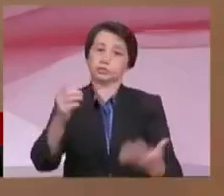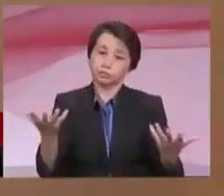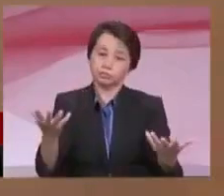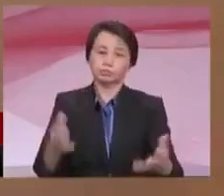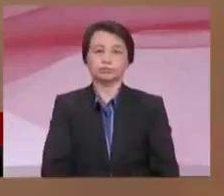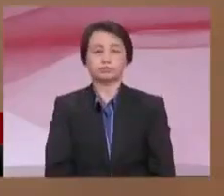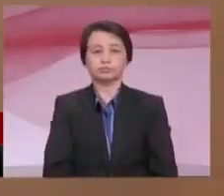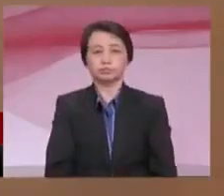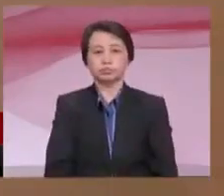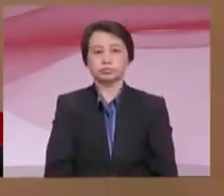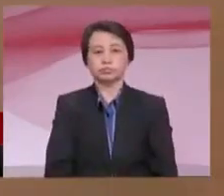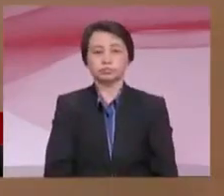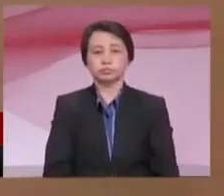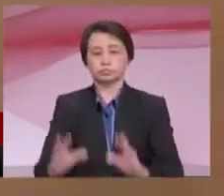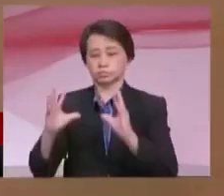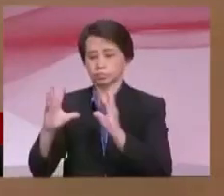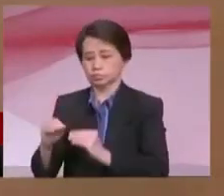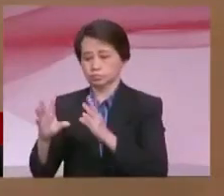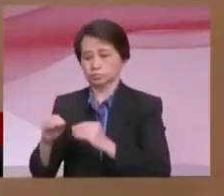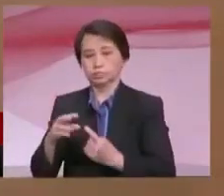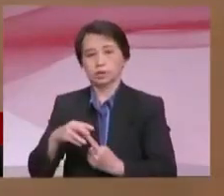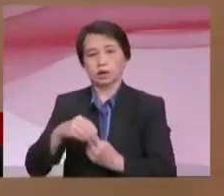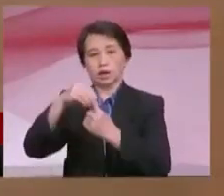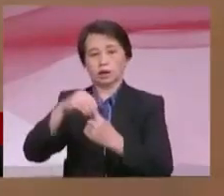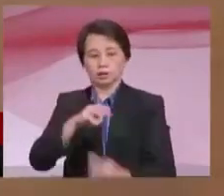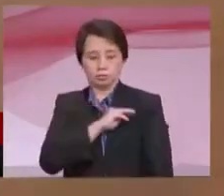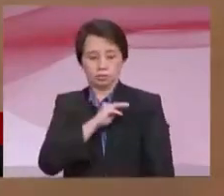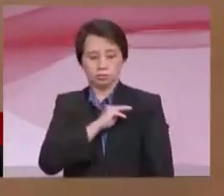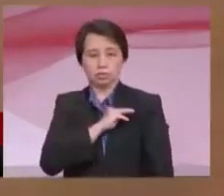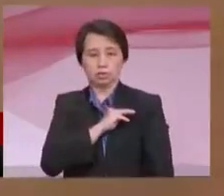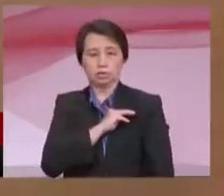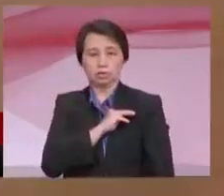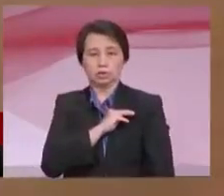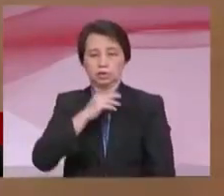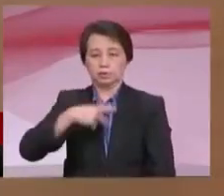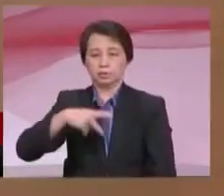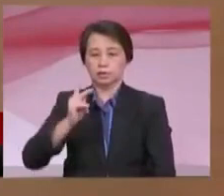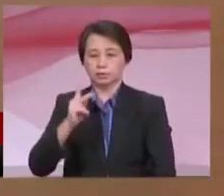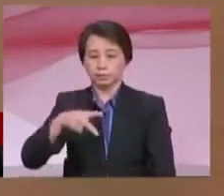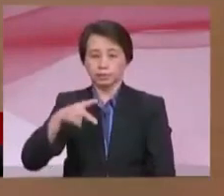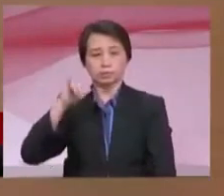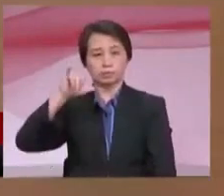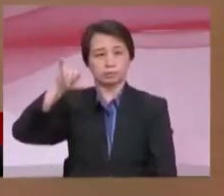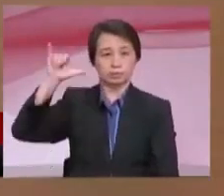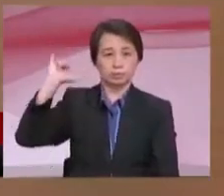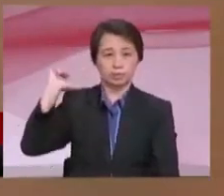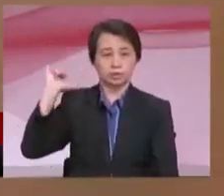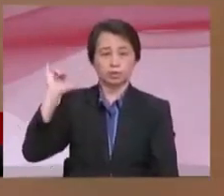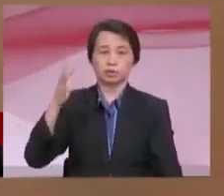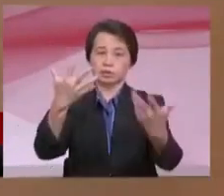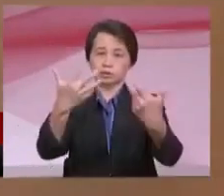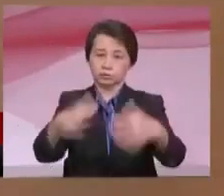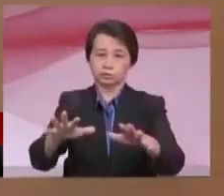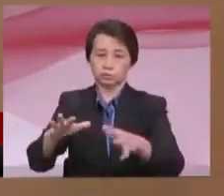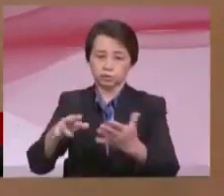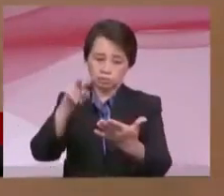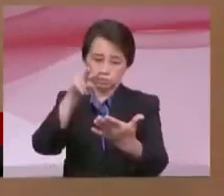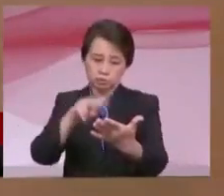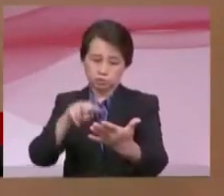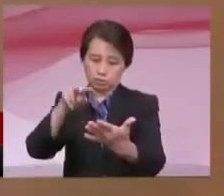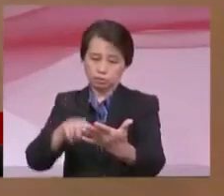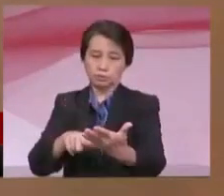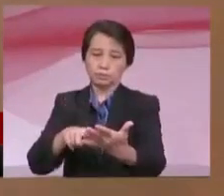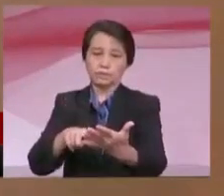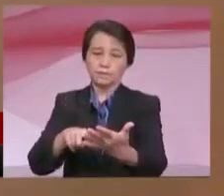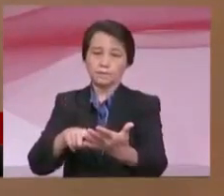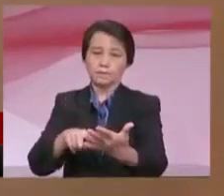yang bercorak khas menteri-menteri mengenai pelaksanaan pipis malam Hai telah meneliti